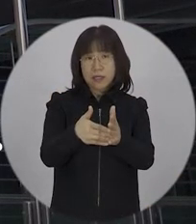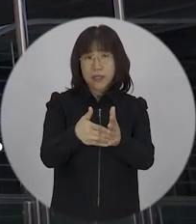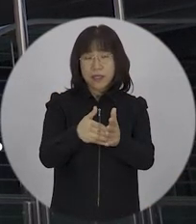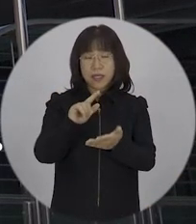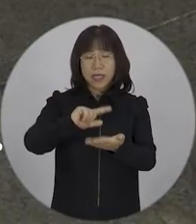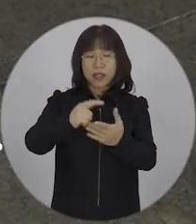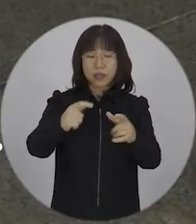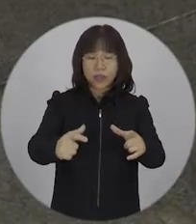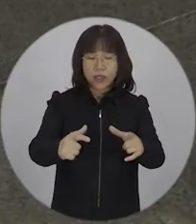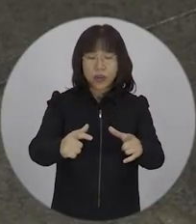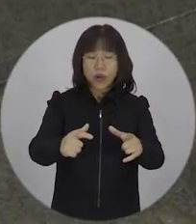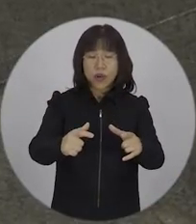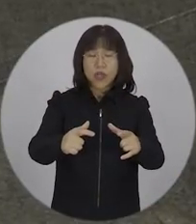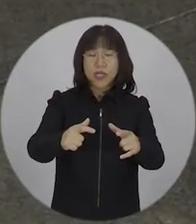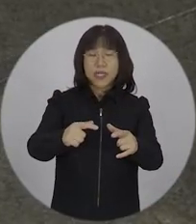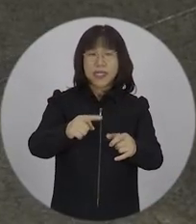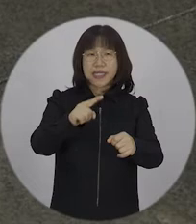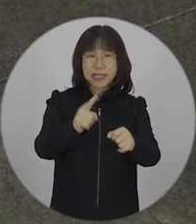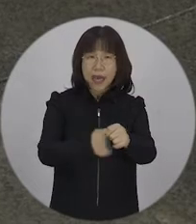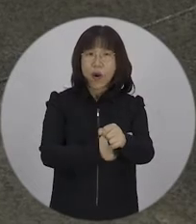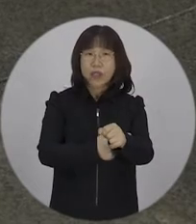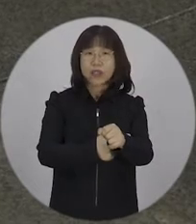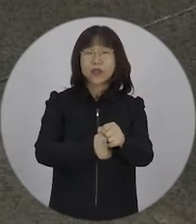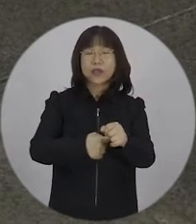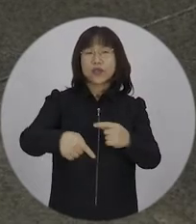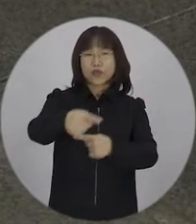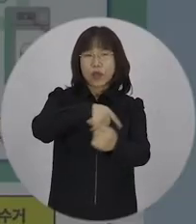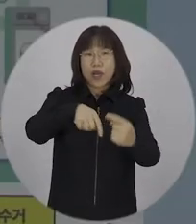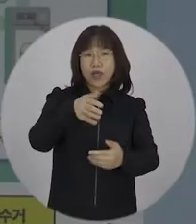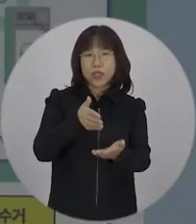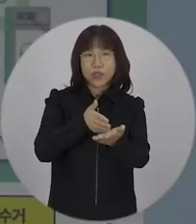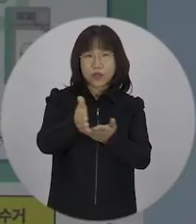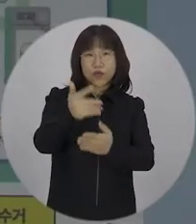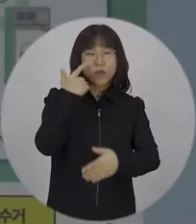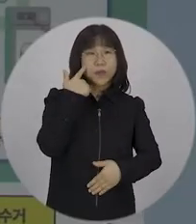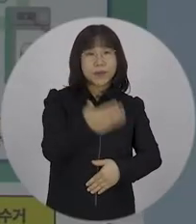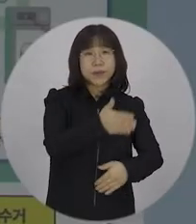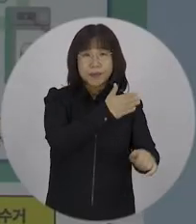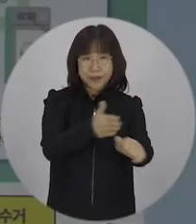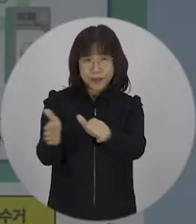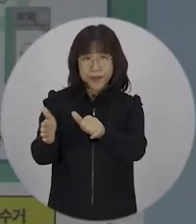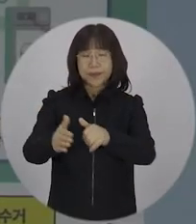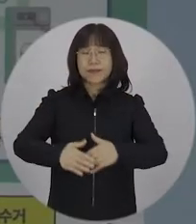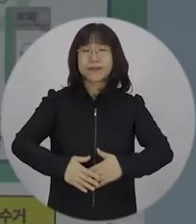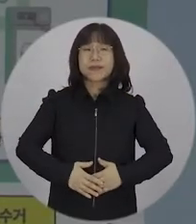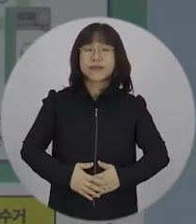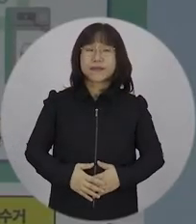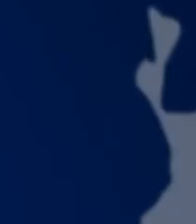6시까지입니다. 기타 자세한 사항은 강서구청 자원순환과로 문의하면 됩니다.